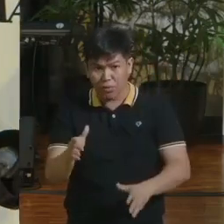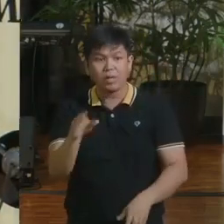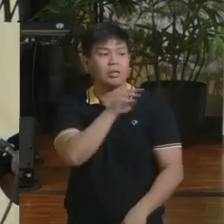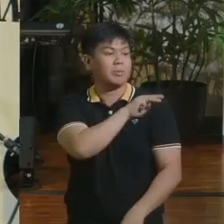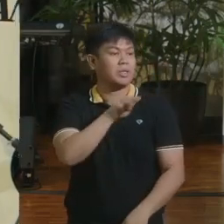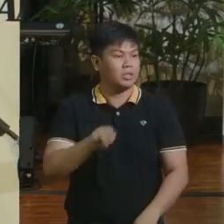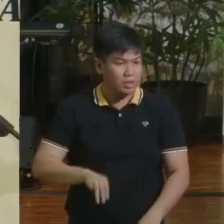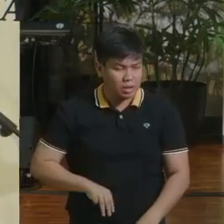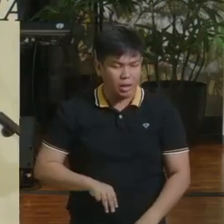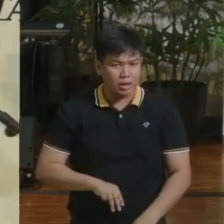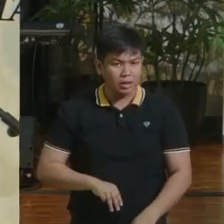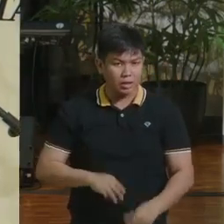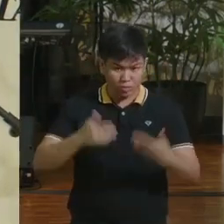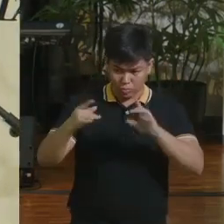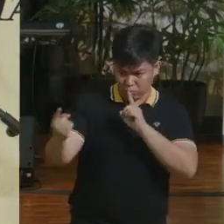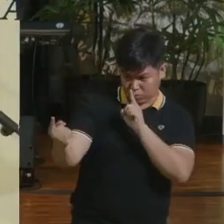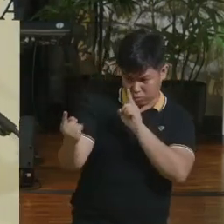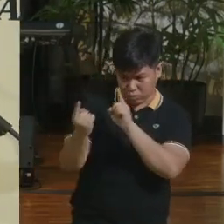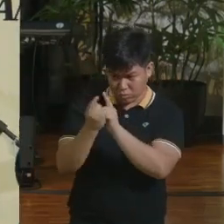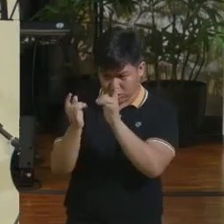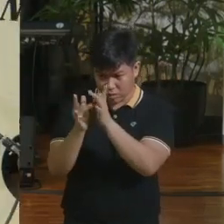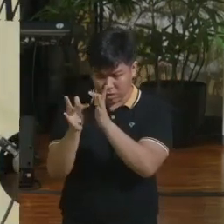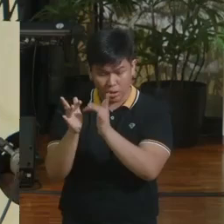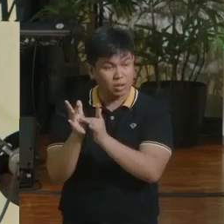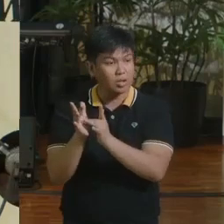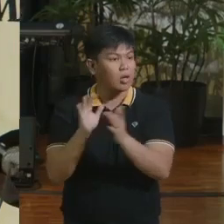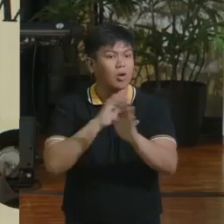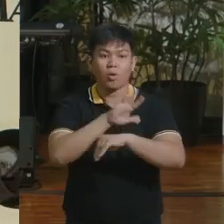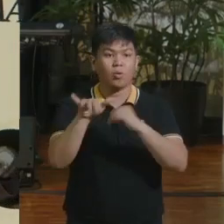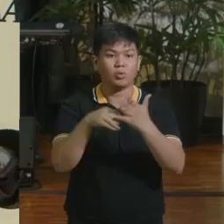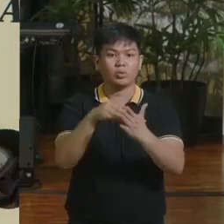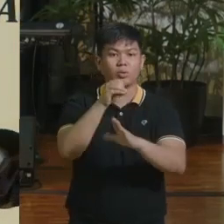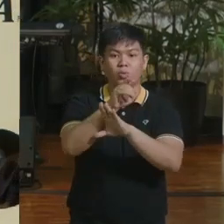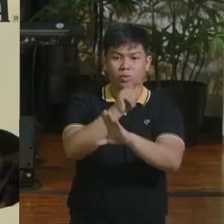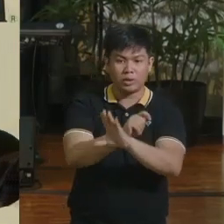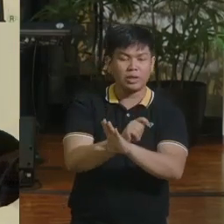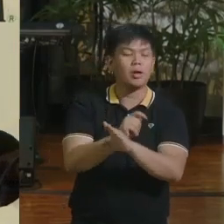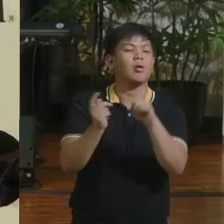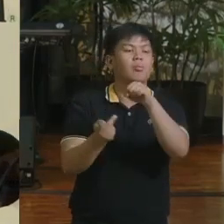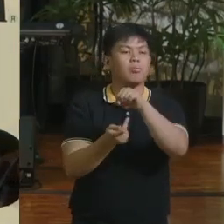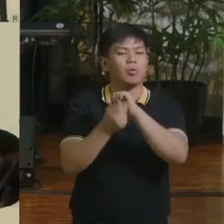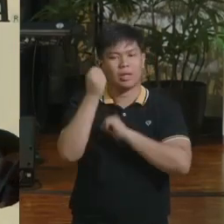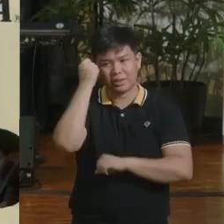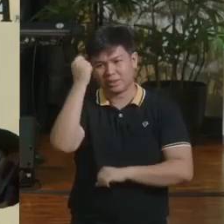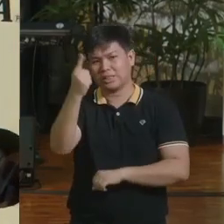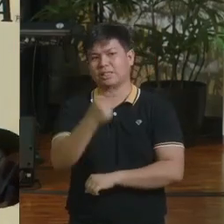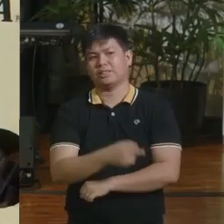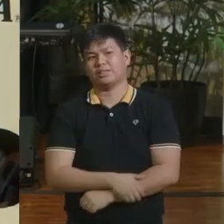ang Mesias na ito, nag-click lahat ng Old Testament Scriptures na nasa ulo niya.